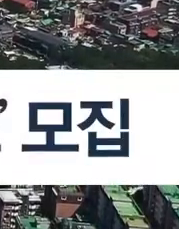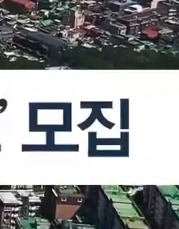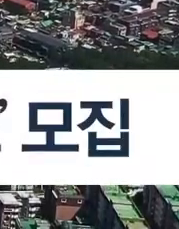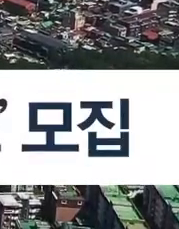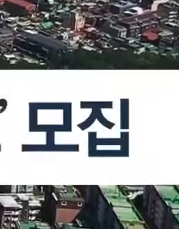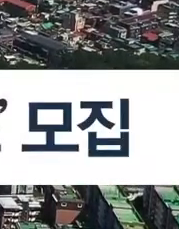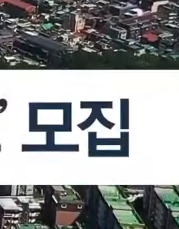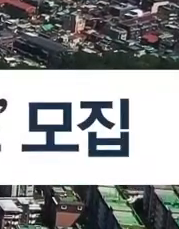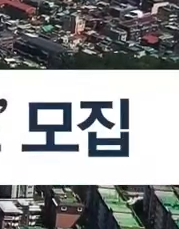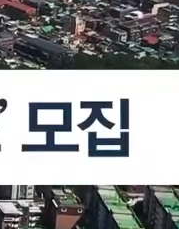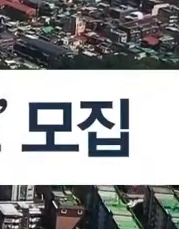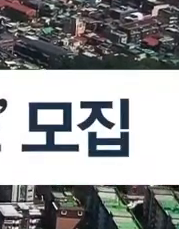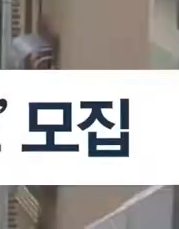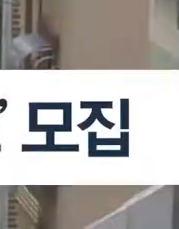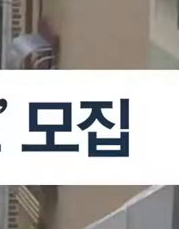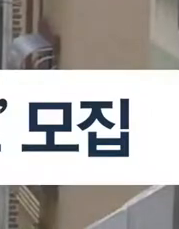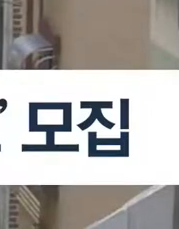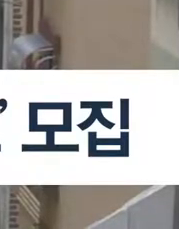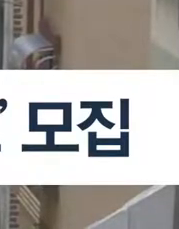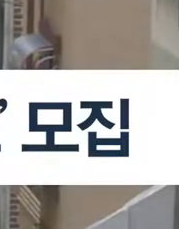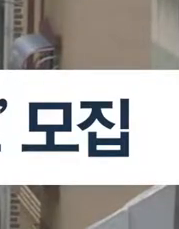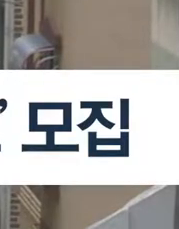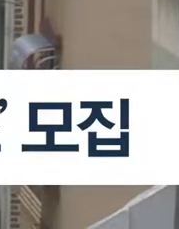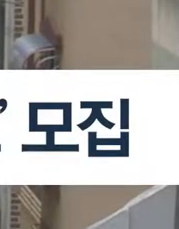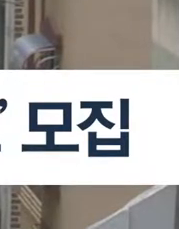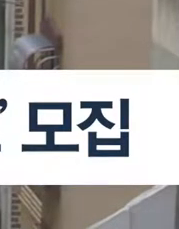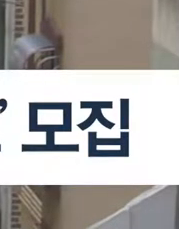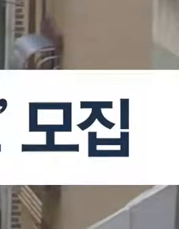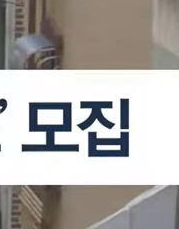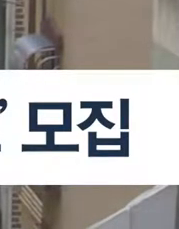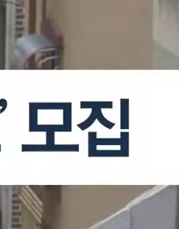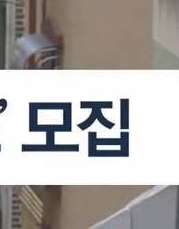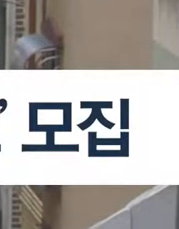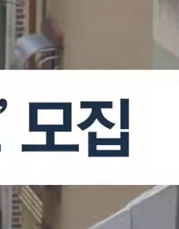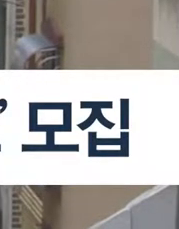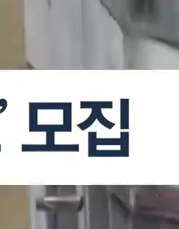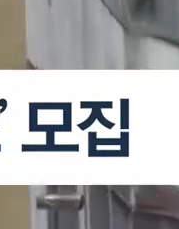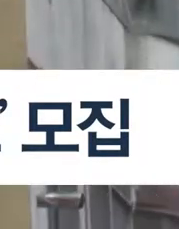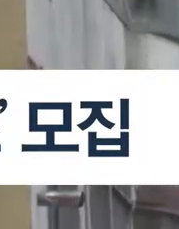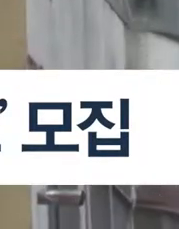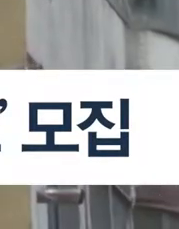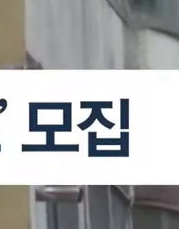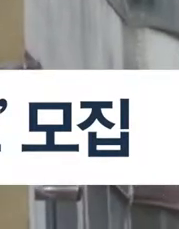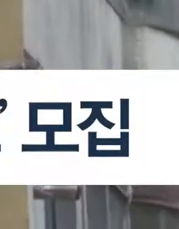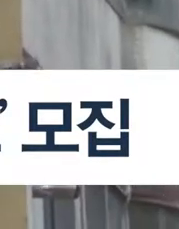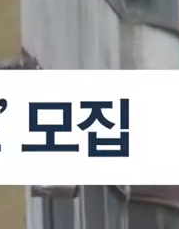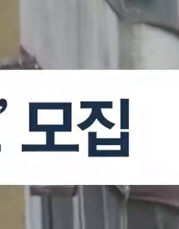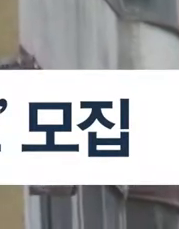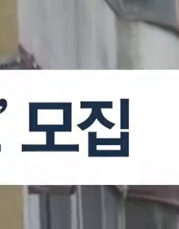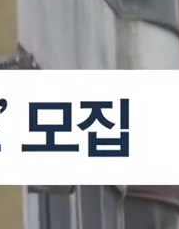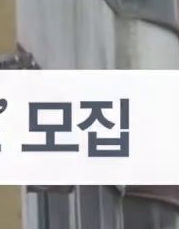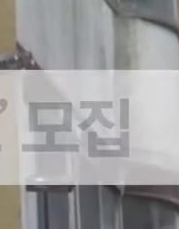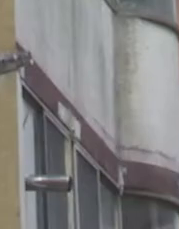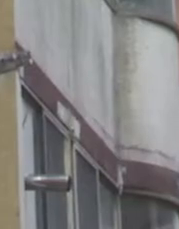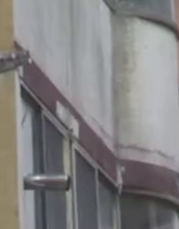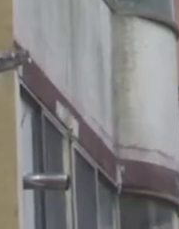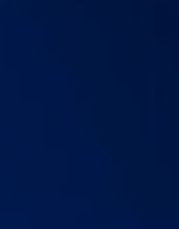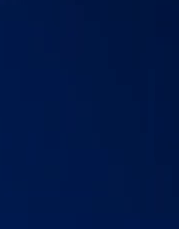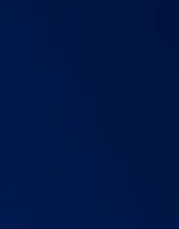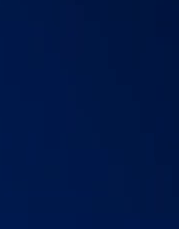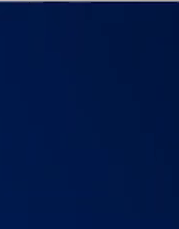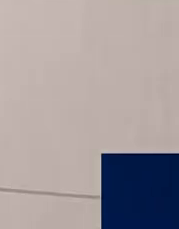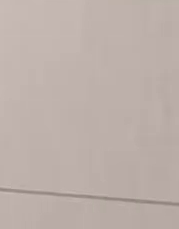강서구가 강서구의 주거환경 개선을 함께할 원도심 활성화 구민소통 서포터즈를 오는 22일까지 모집합니다.